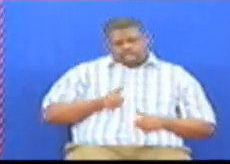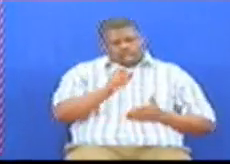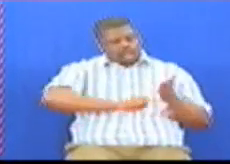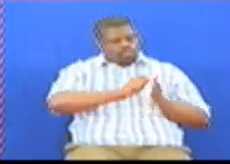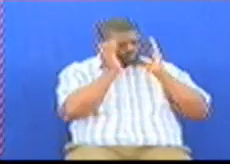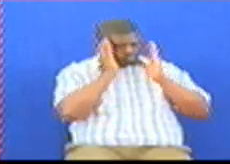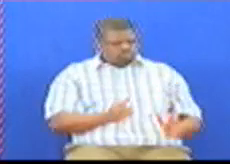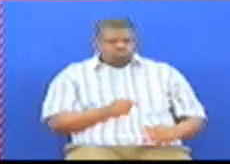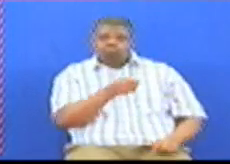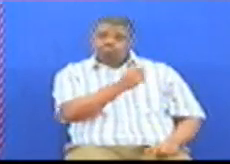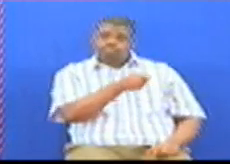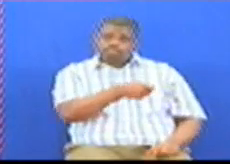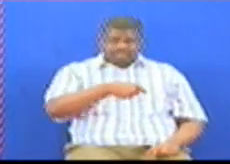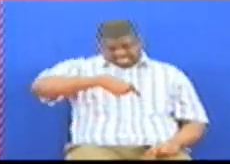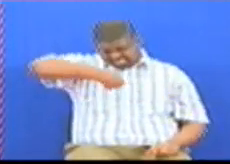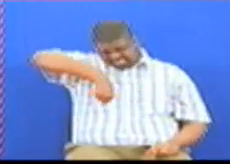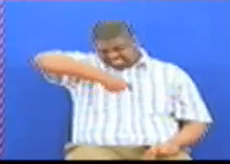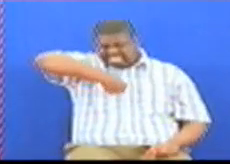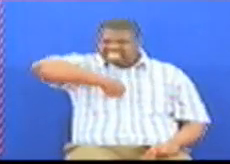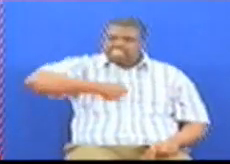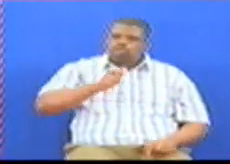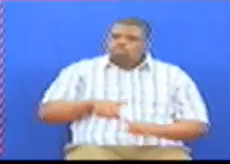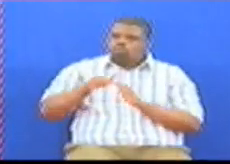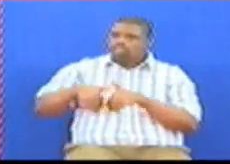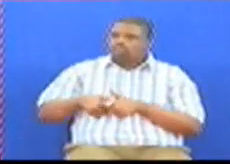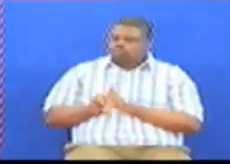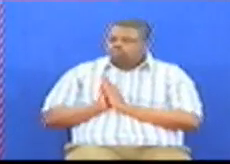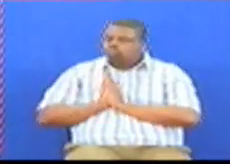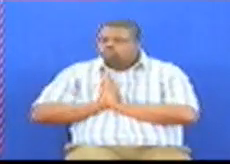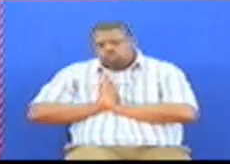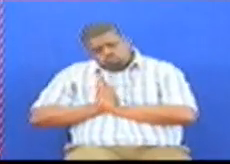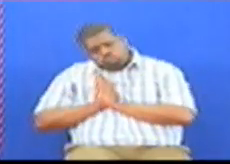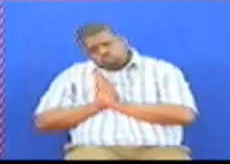sisi wabunge tunamshukuru kwa kutuweka vizuri. Mheshimiwa,